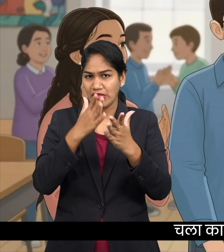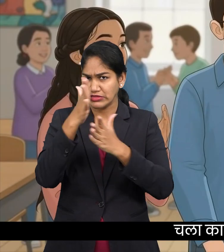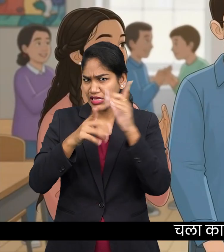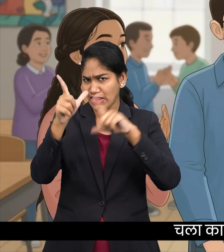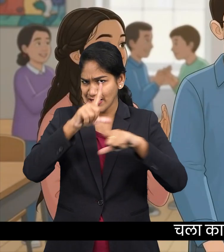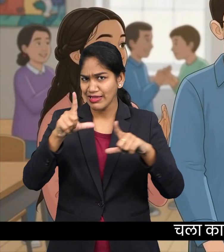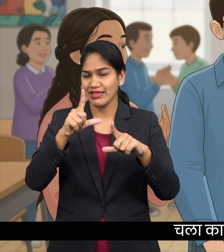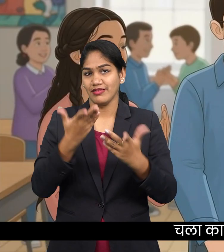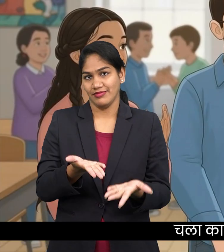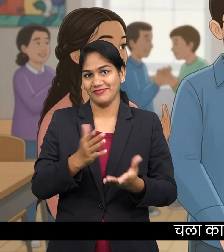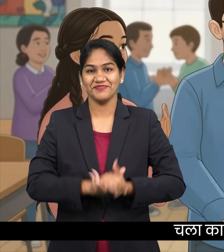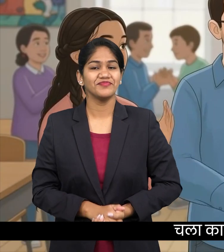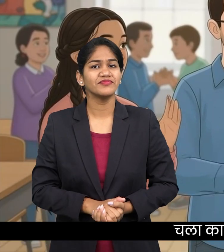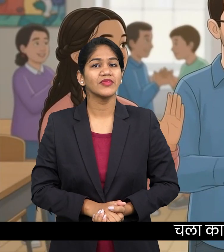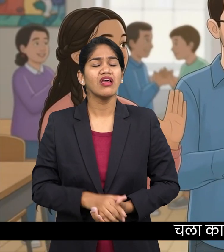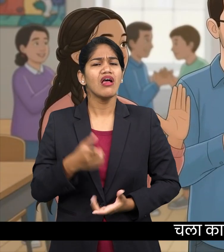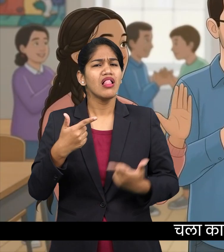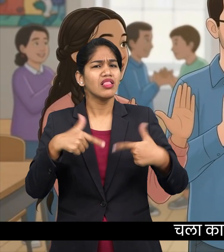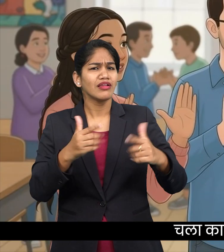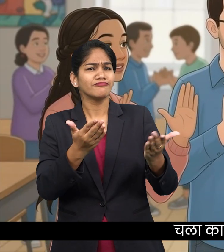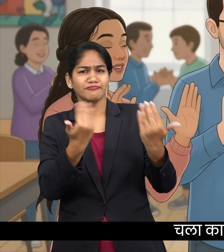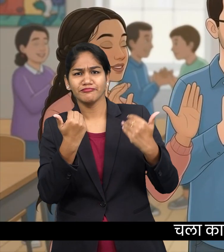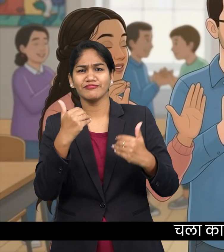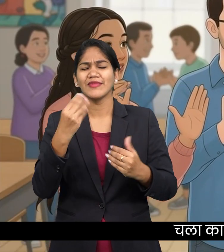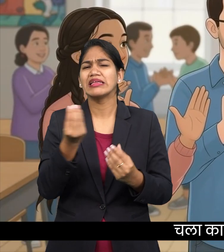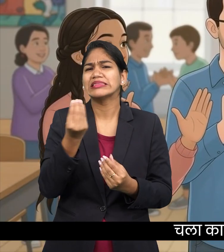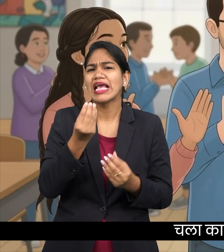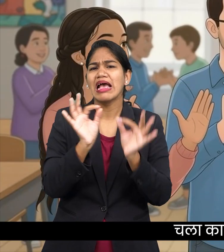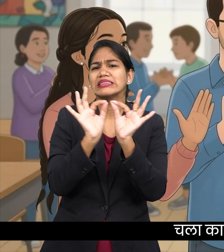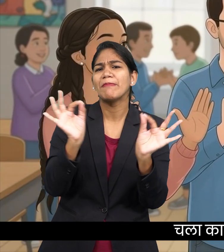चला काही सोप्या चिन्हे एकत्र शिकूया.